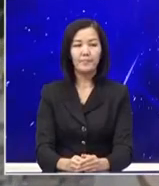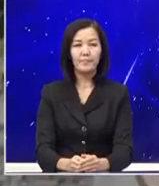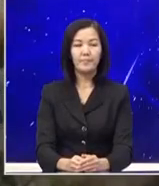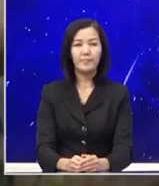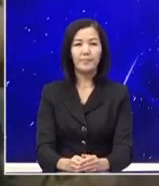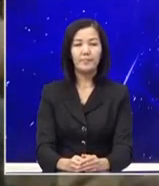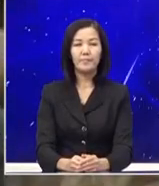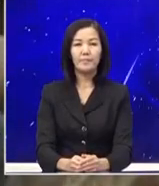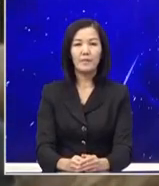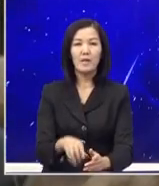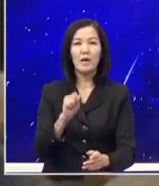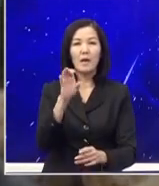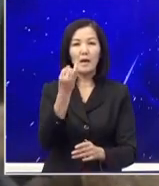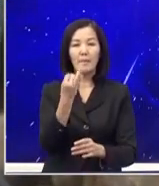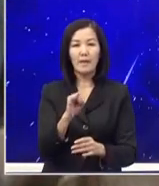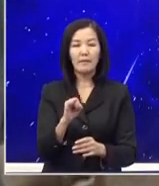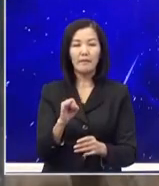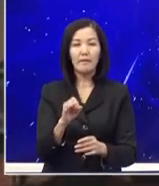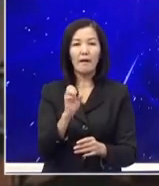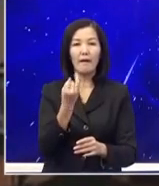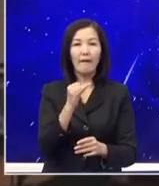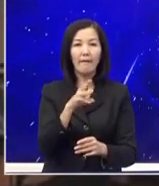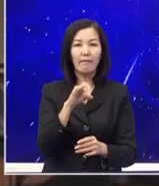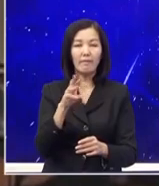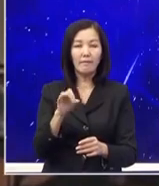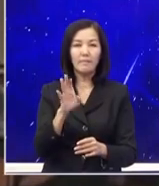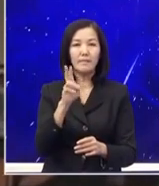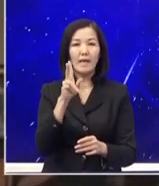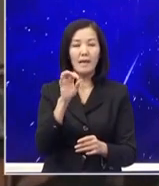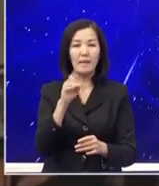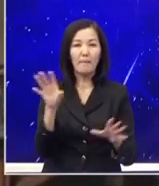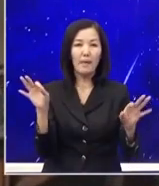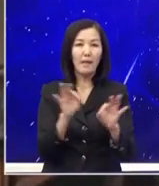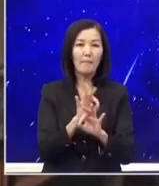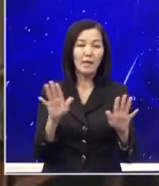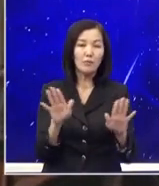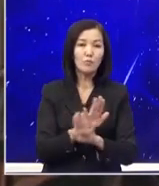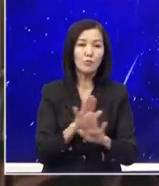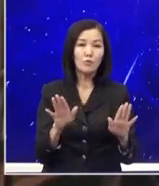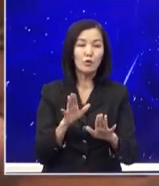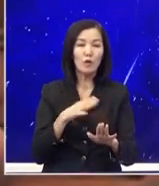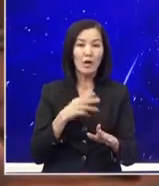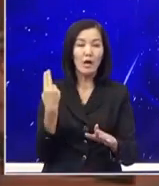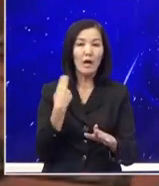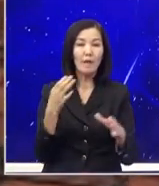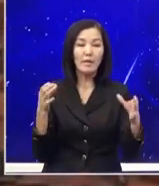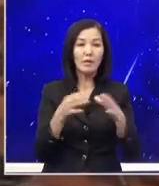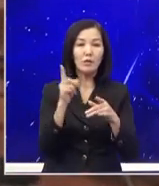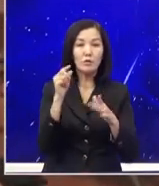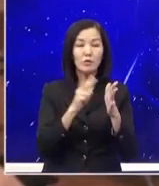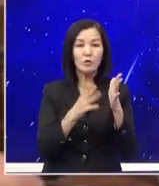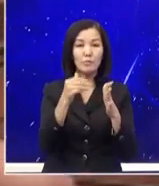Мұхиттың арғы бетінде Абайдың «Айттым сәлем қаламқа» сәні шырқалды. Композицияны америкалық топ ұлы тұлғаның